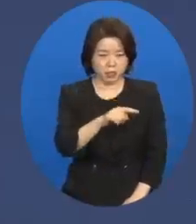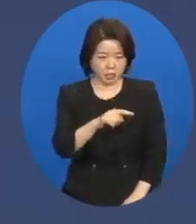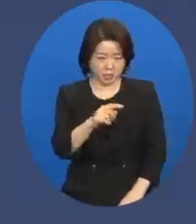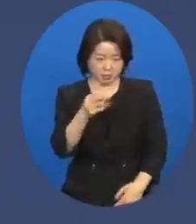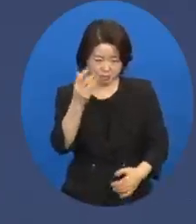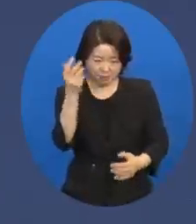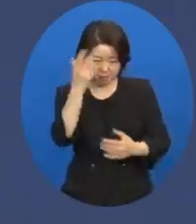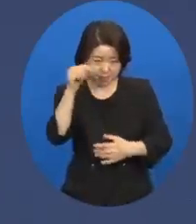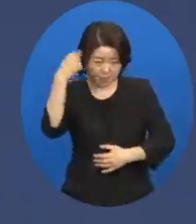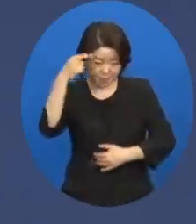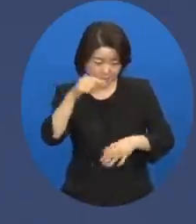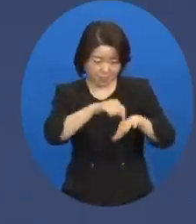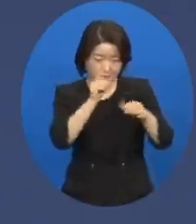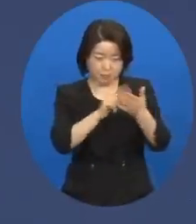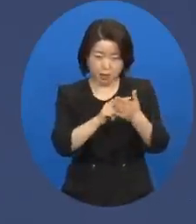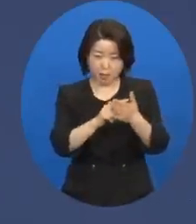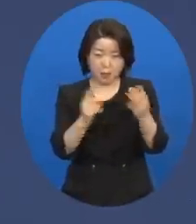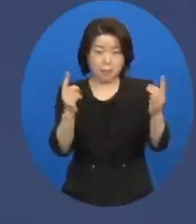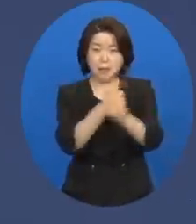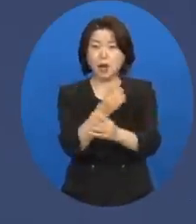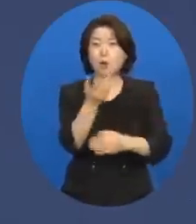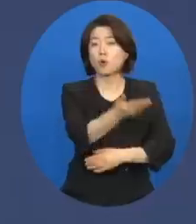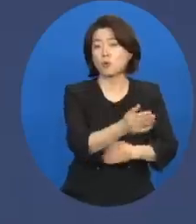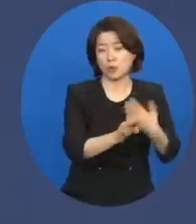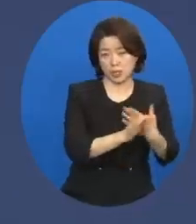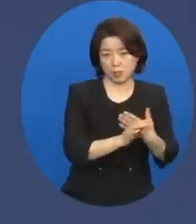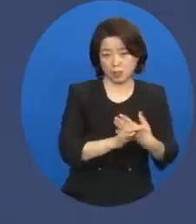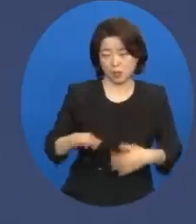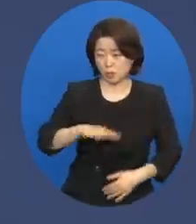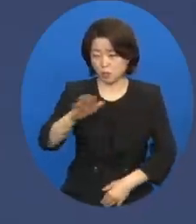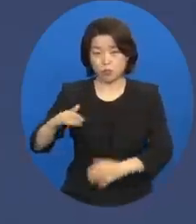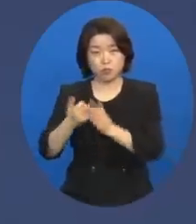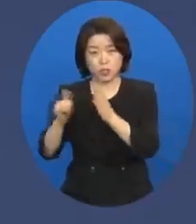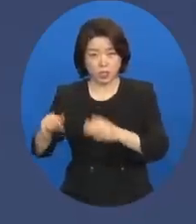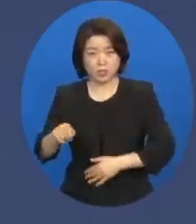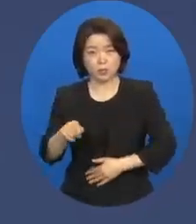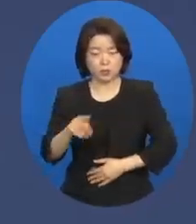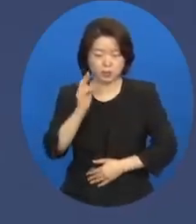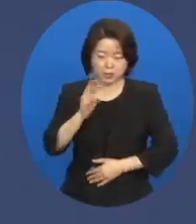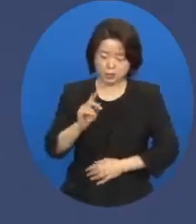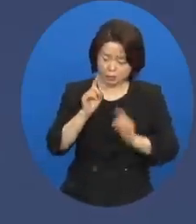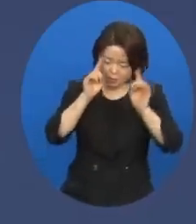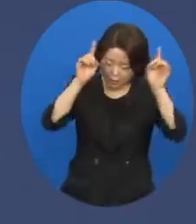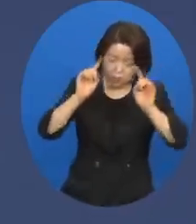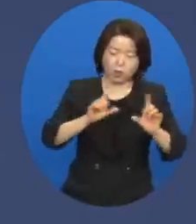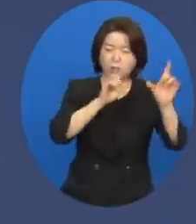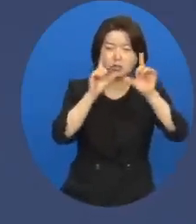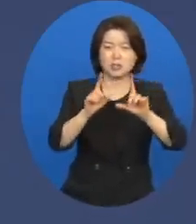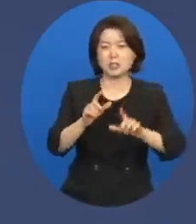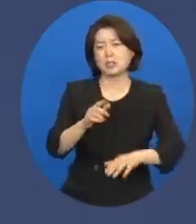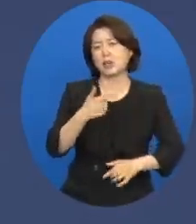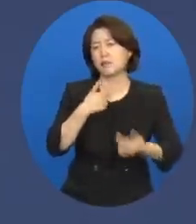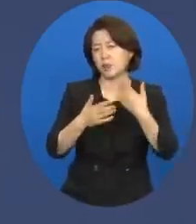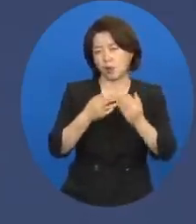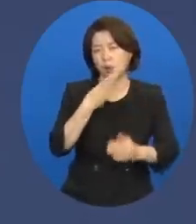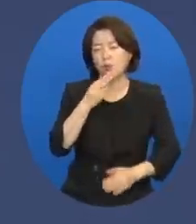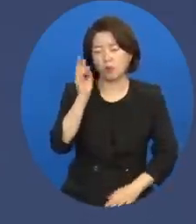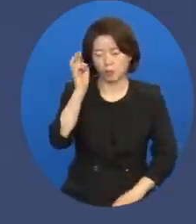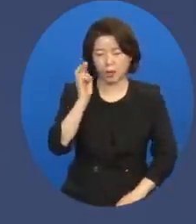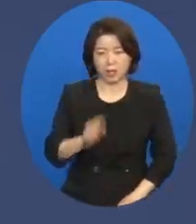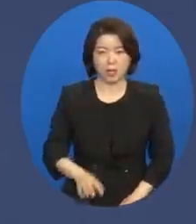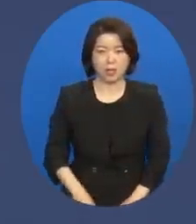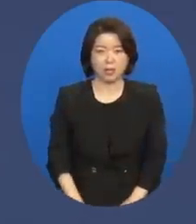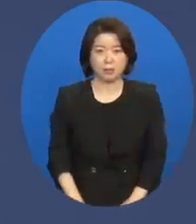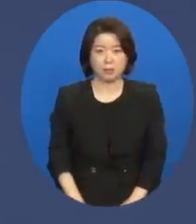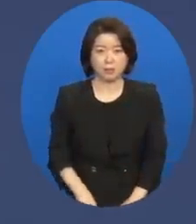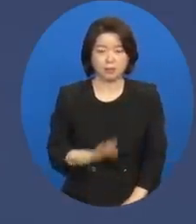마음만 돌이켜만 놓았더라면 우리 가족의 그 끔찍한 지옥 같은 삶은 겪지 않아도 됐어요.